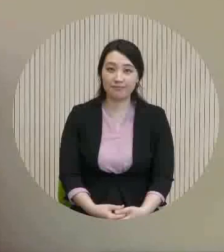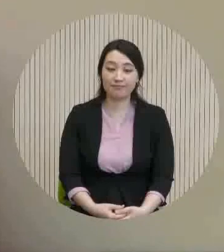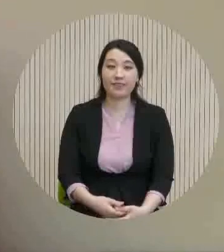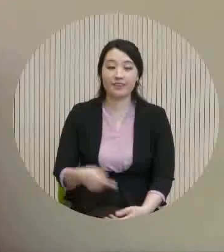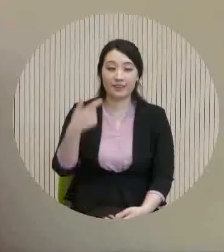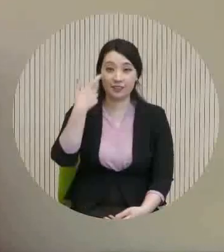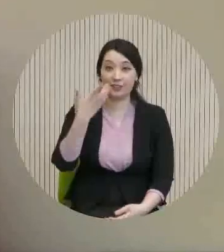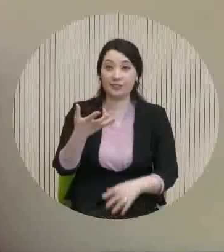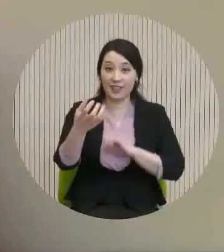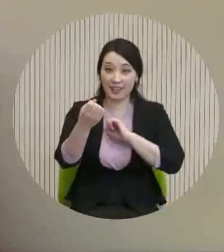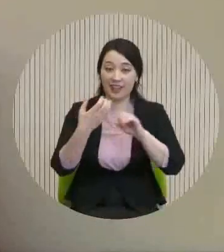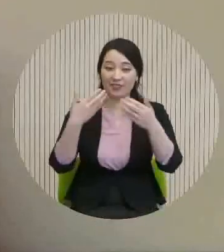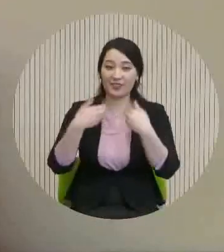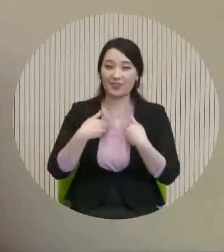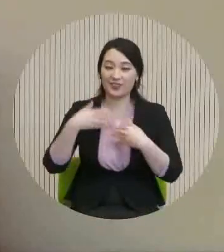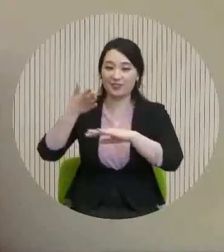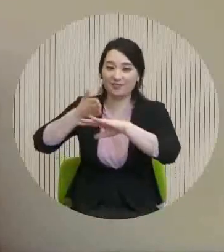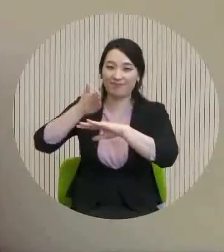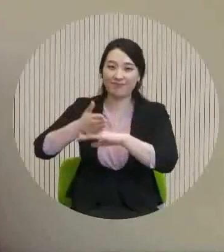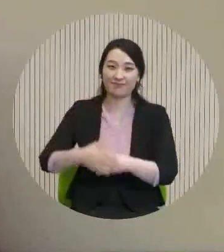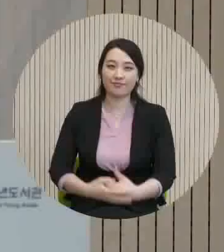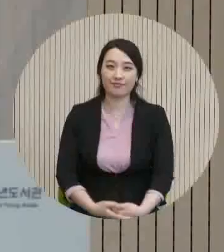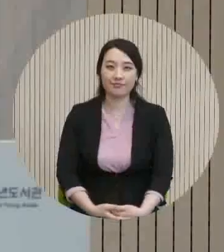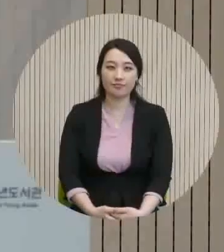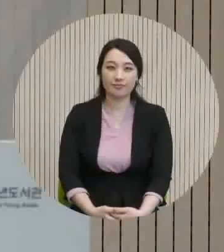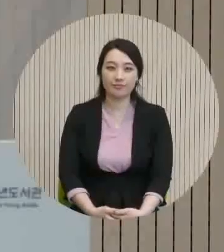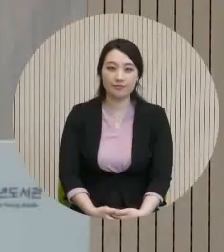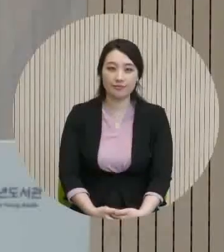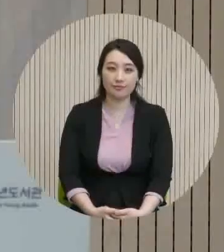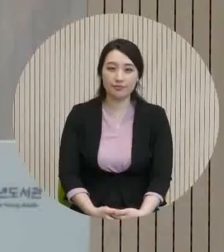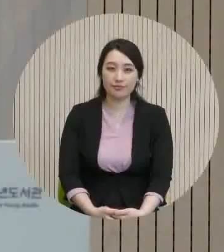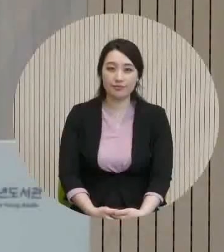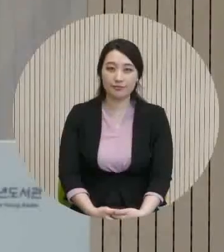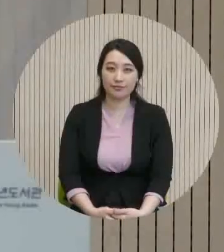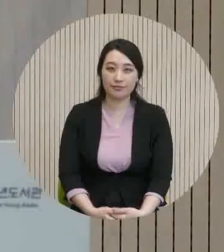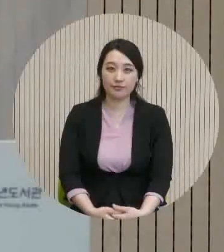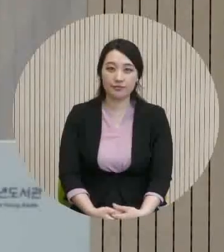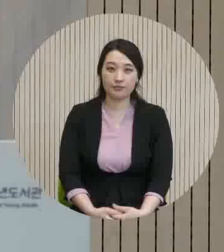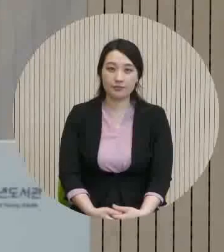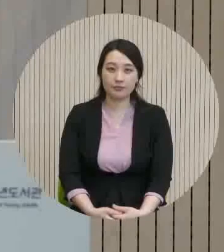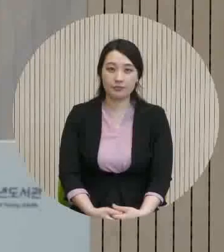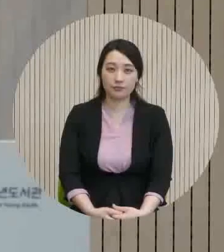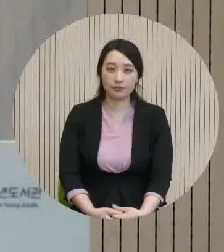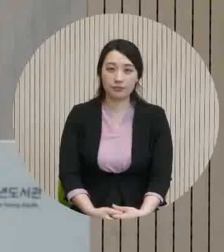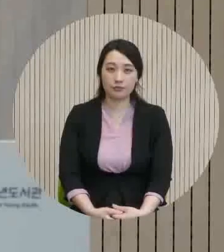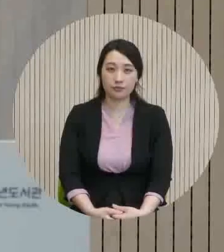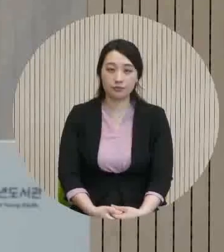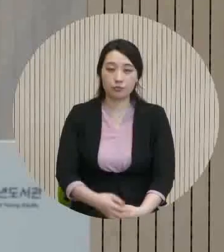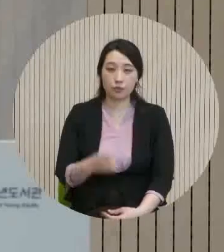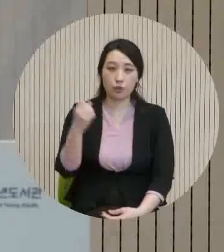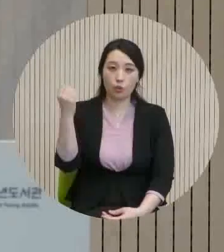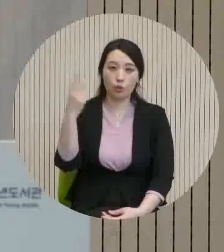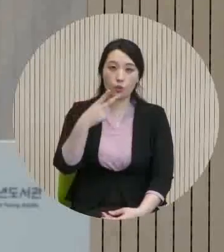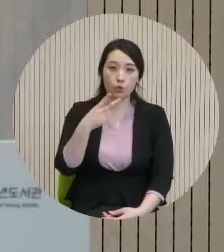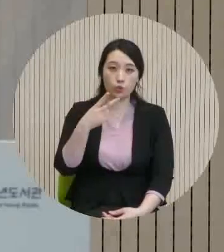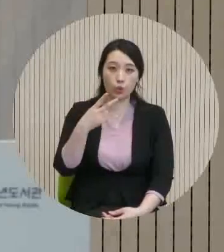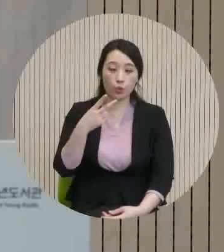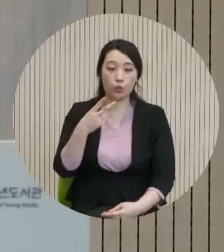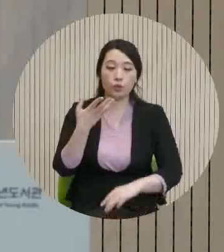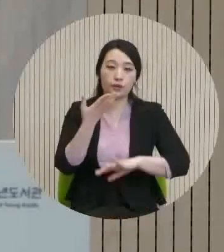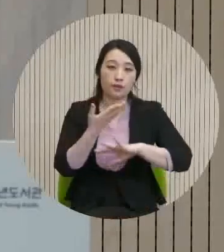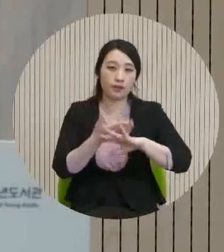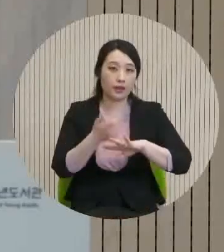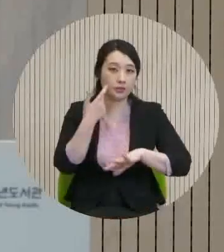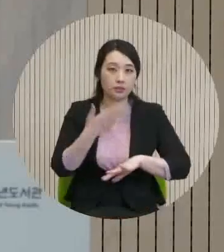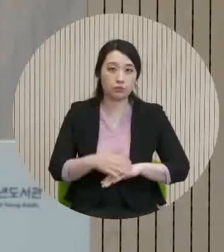질문에 답을 해주셨습니다. 감사합니다. I believe it was an answer to the question I previously asked. And actually, I